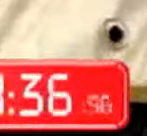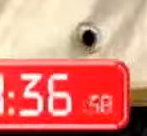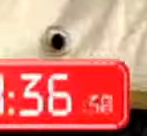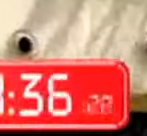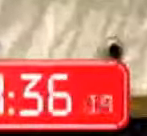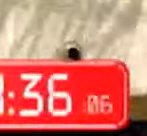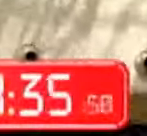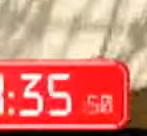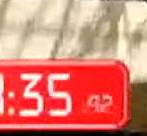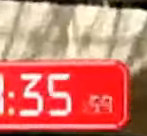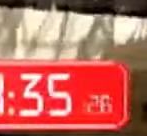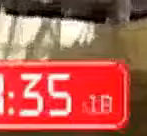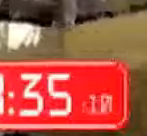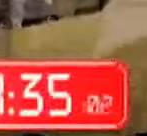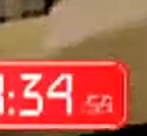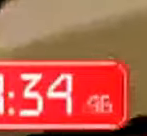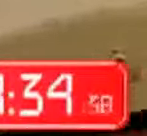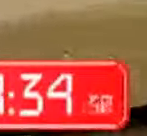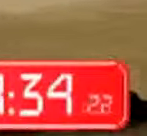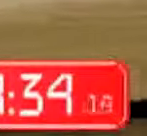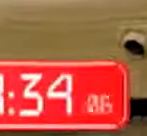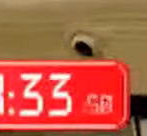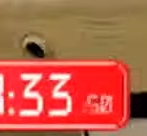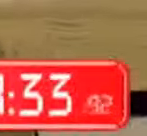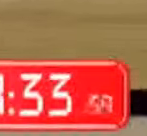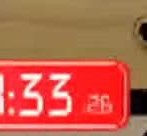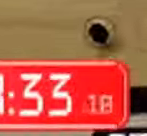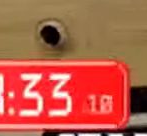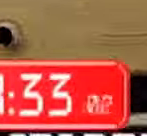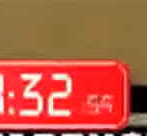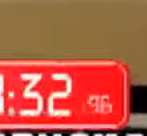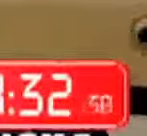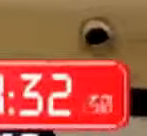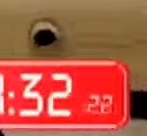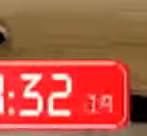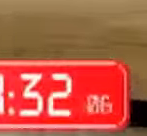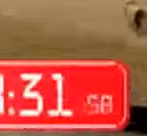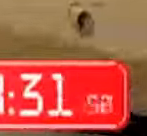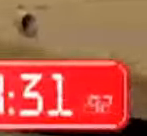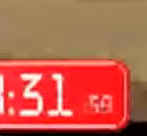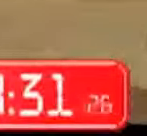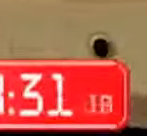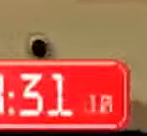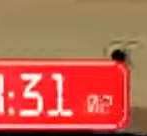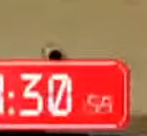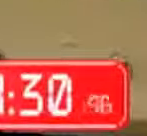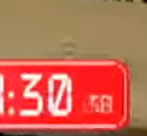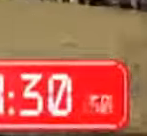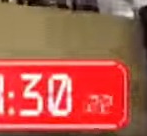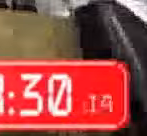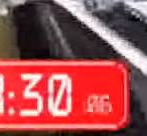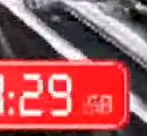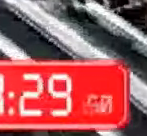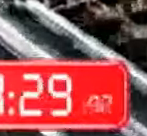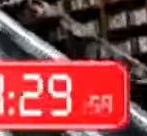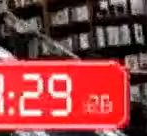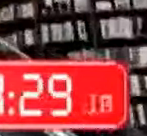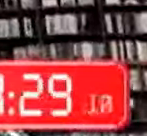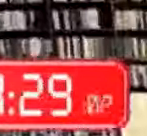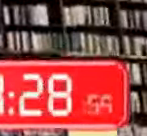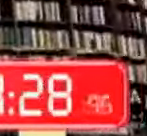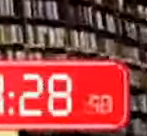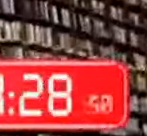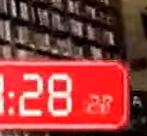ba't nakalalaglag pa nga ang aklatang ito? Humigit kumulang 50,000 mga aklatang naririto